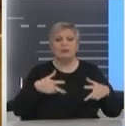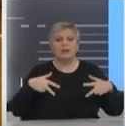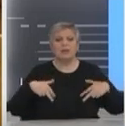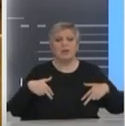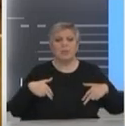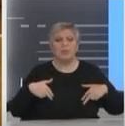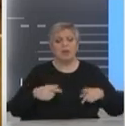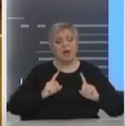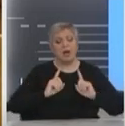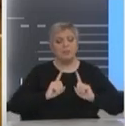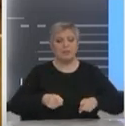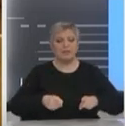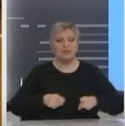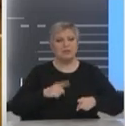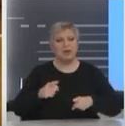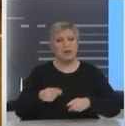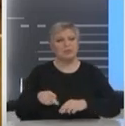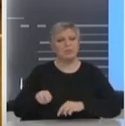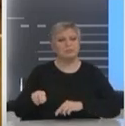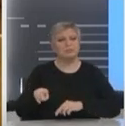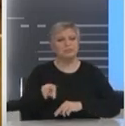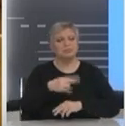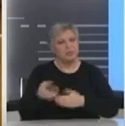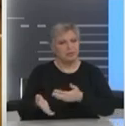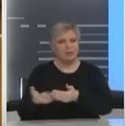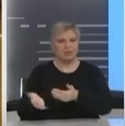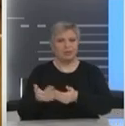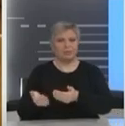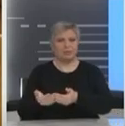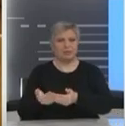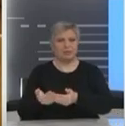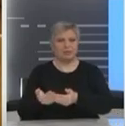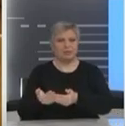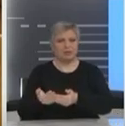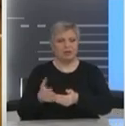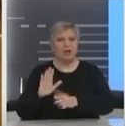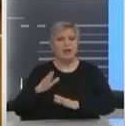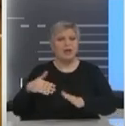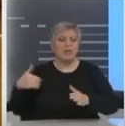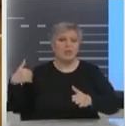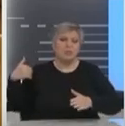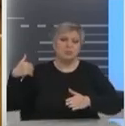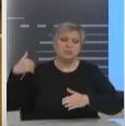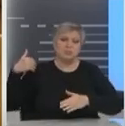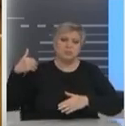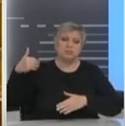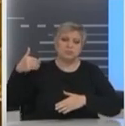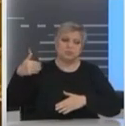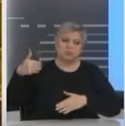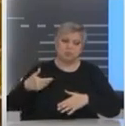να διατηρείται ένα καθεστώς πελατείας των κυβερνήσεων και των κομμάτων τους απέναντι στους πολίτες.